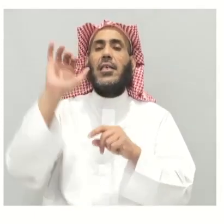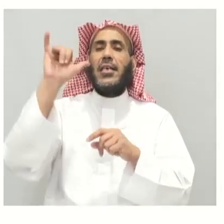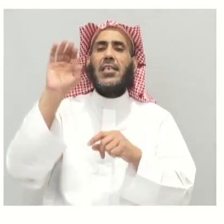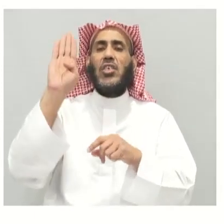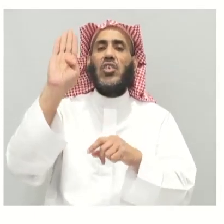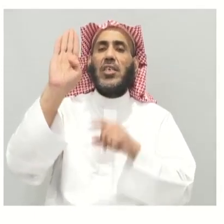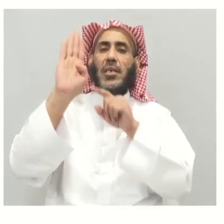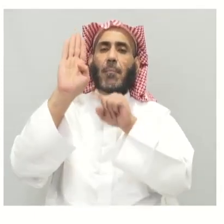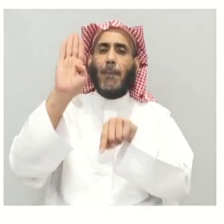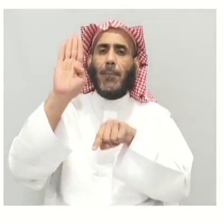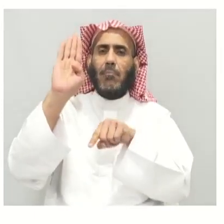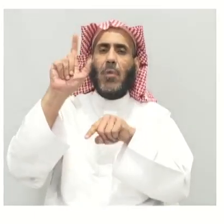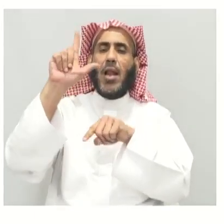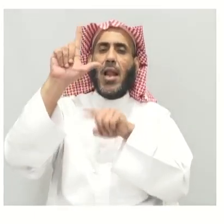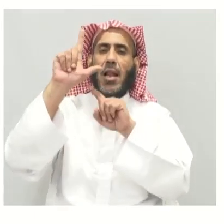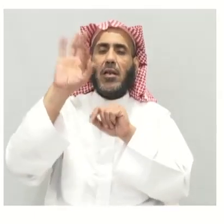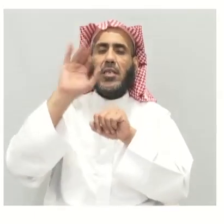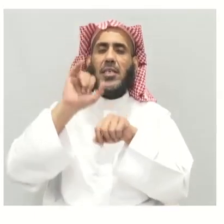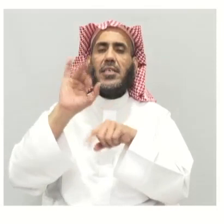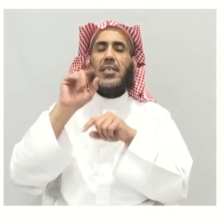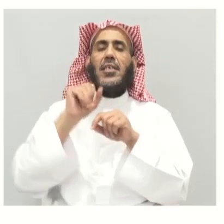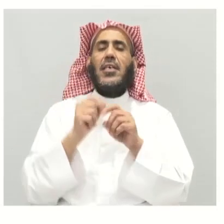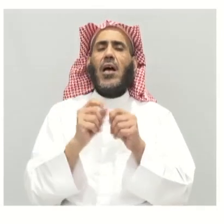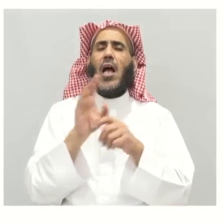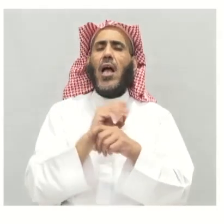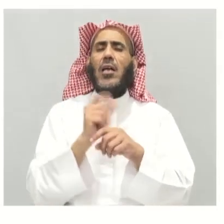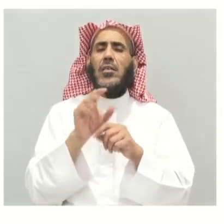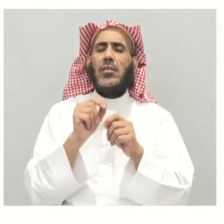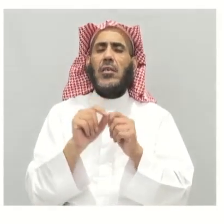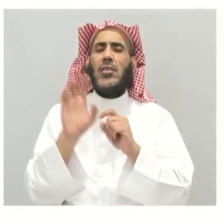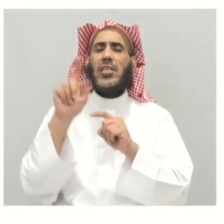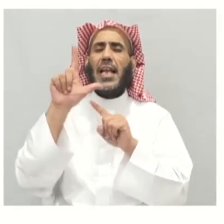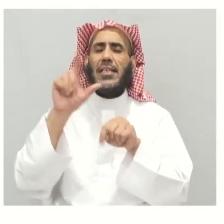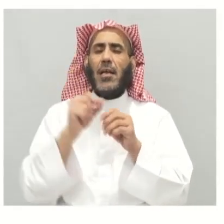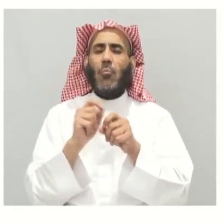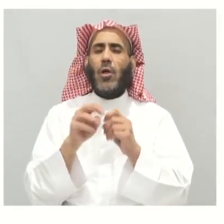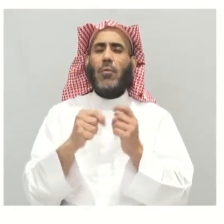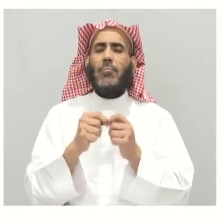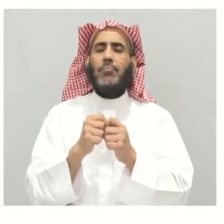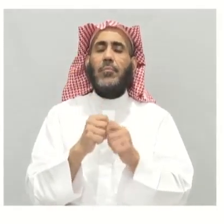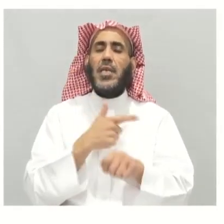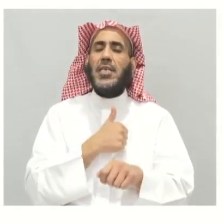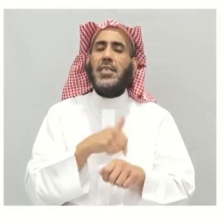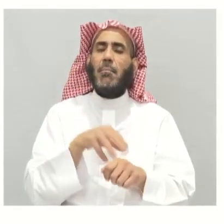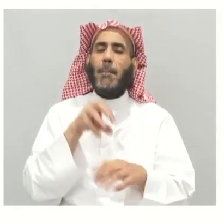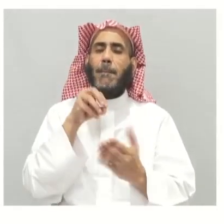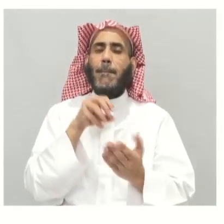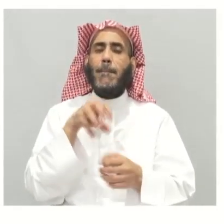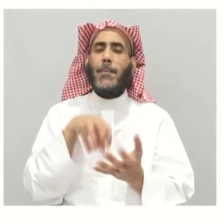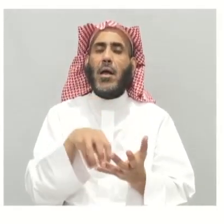يجلس، نلاحظ عين مضارعه مكسورة، يصاغ اسم الزمان أو عفوا اسم المكان من